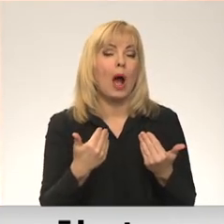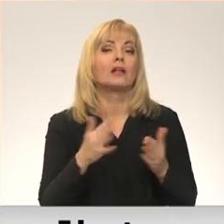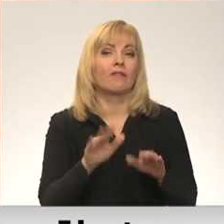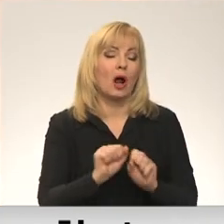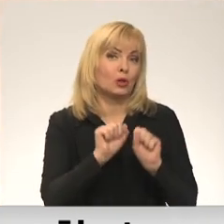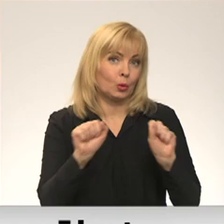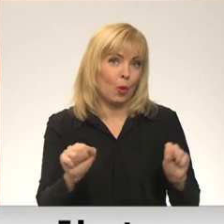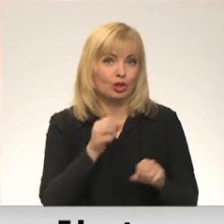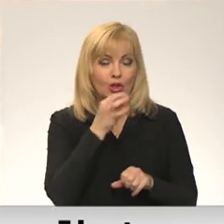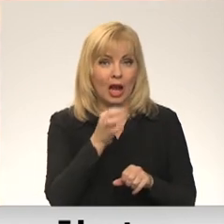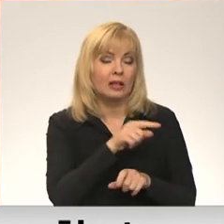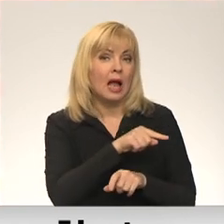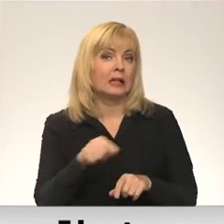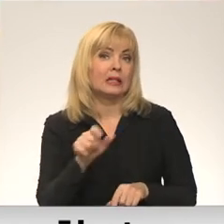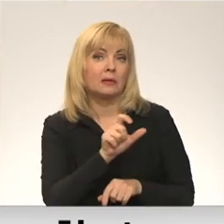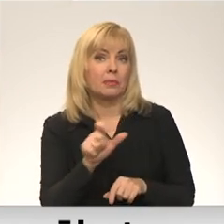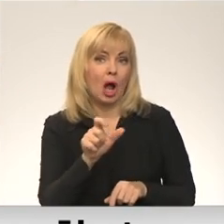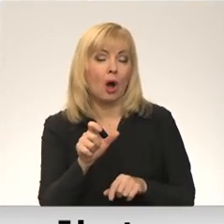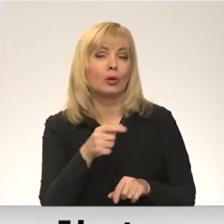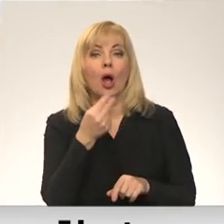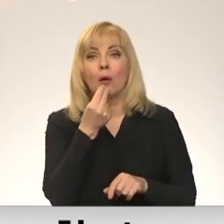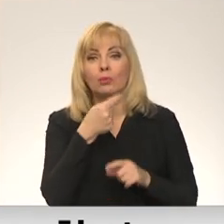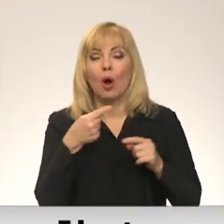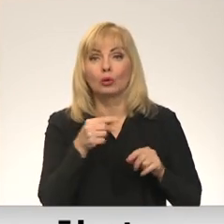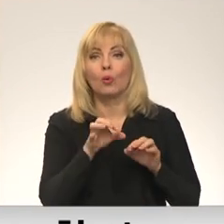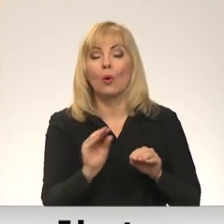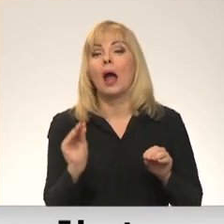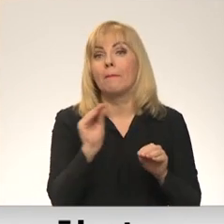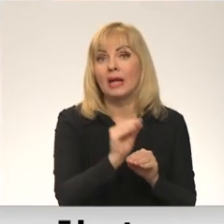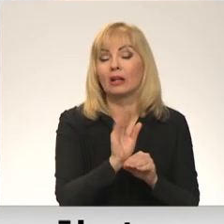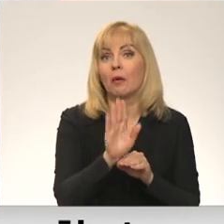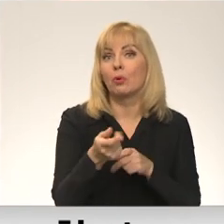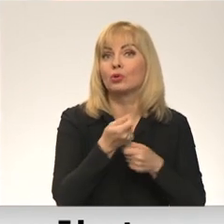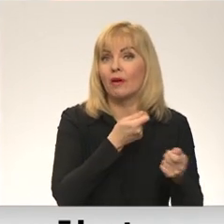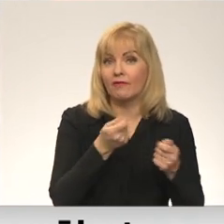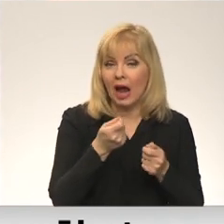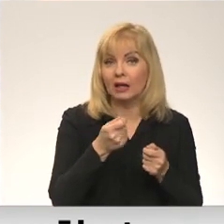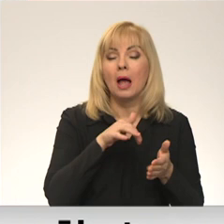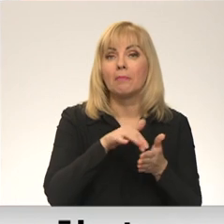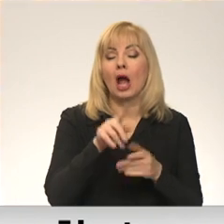droši varot teikt, ka līdz brīdim, kad produkti ar kukaiņu piedevu nonāks lielveikalos,